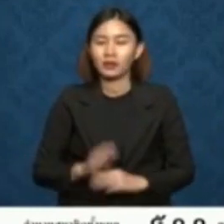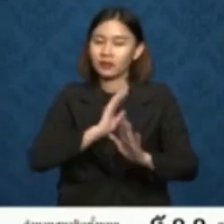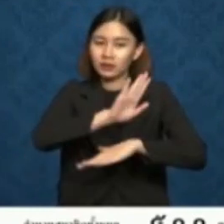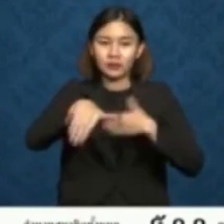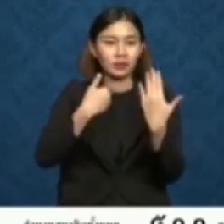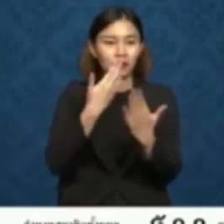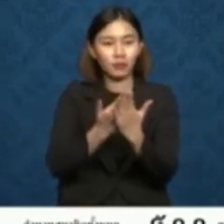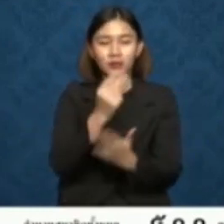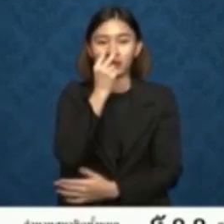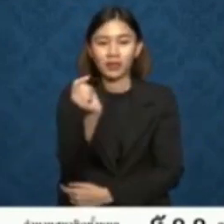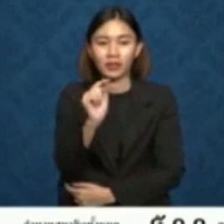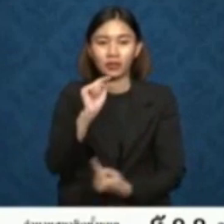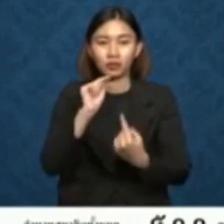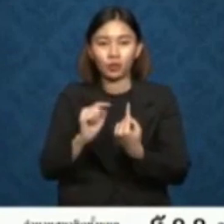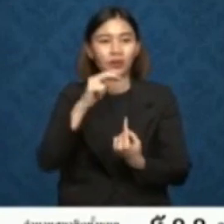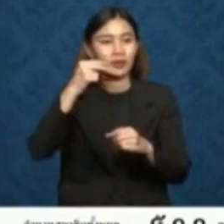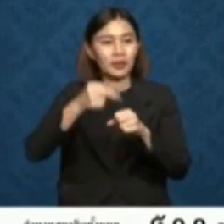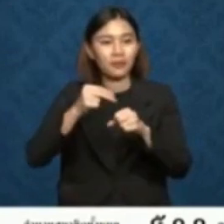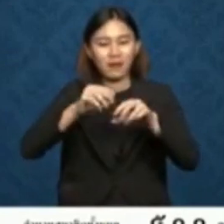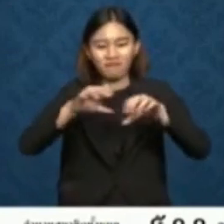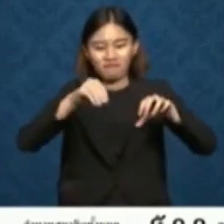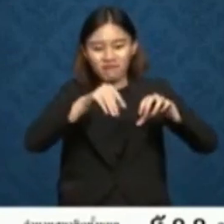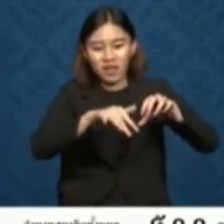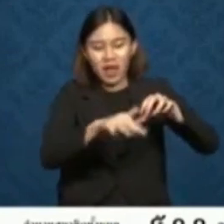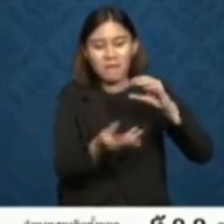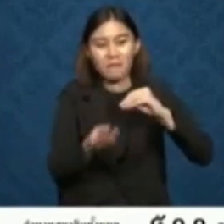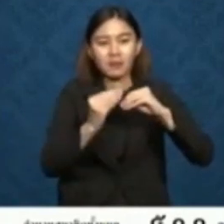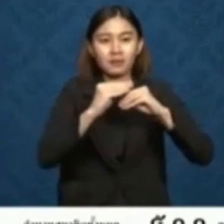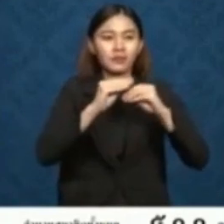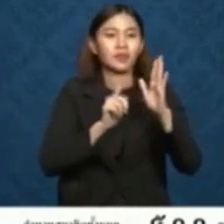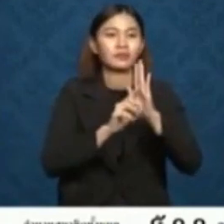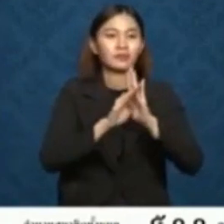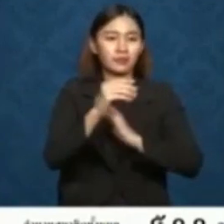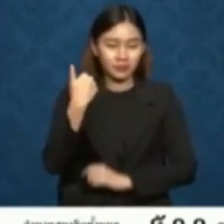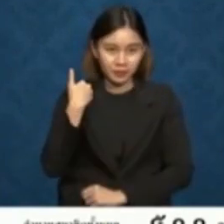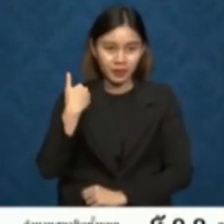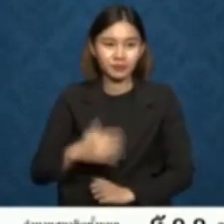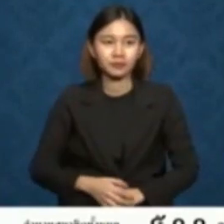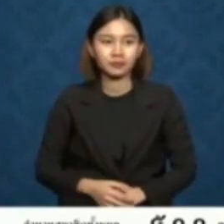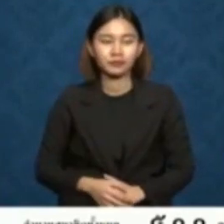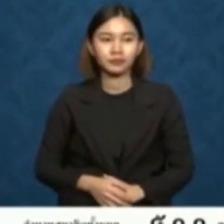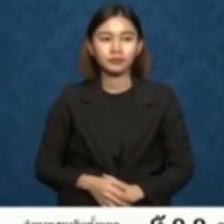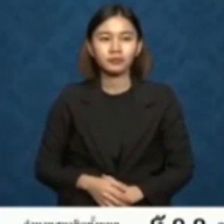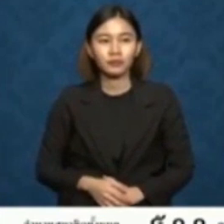ะครับซึ่งถ้ามองในภาพรวมครับท่านประธานก็จะเห็นว่าการรั่วไหลของน้ำมันเนี่ยนะครับเพิ่มขึ้นอย่างต่อเนื่อง